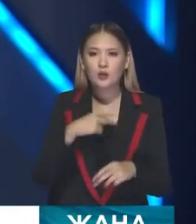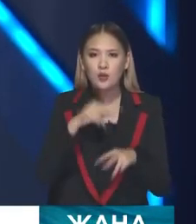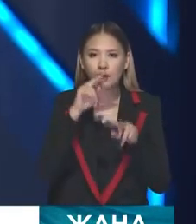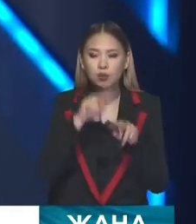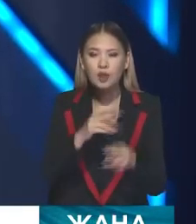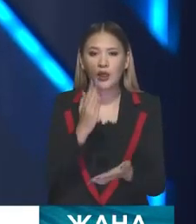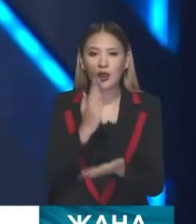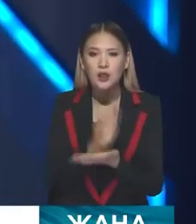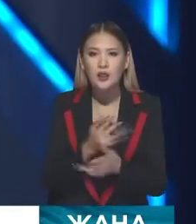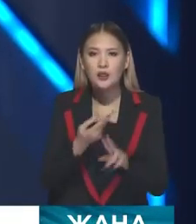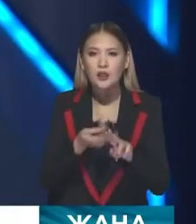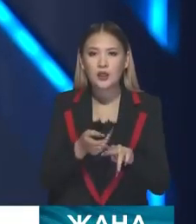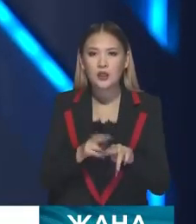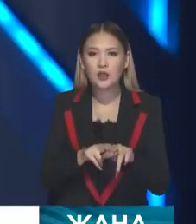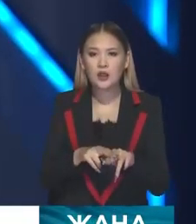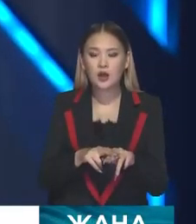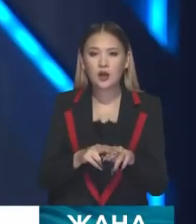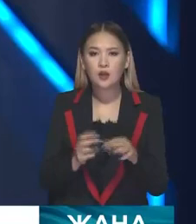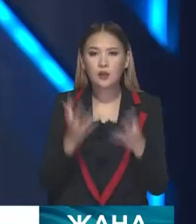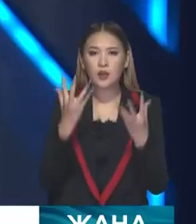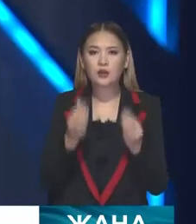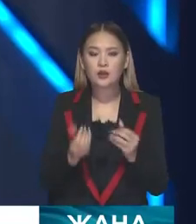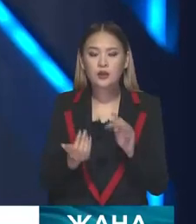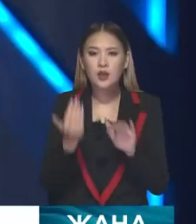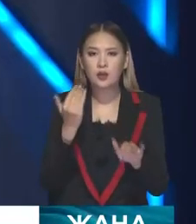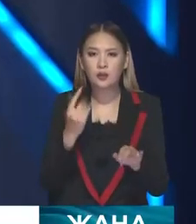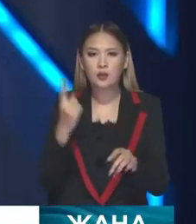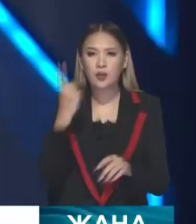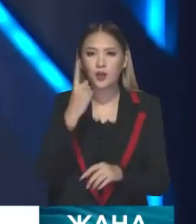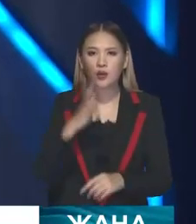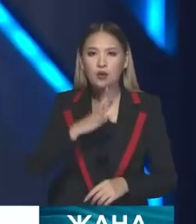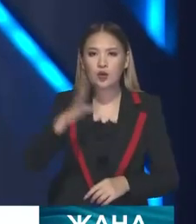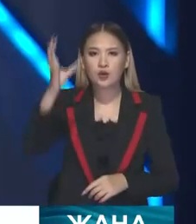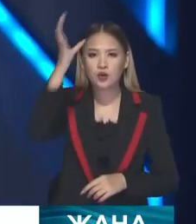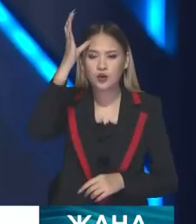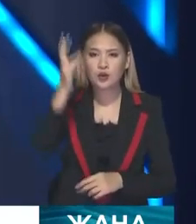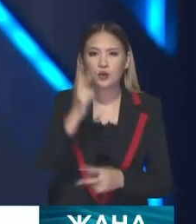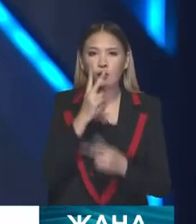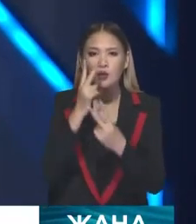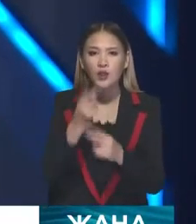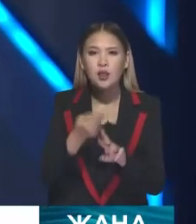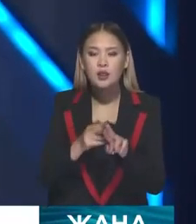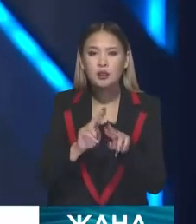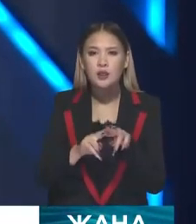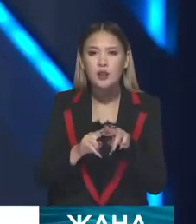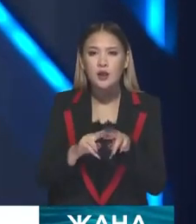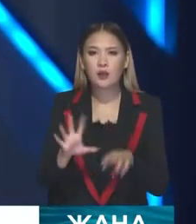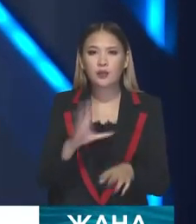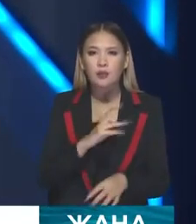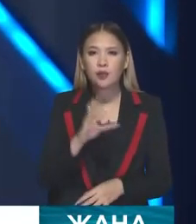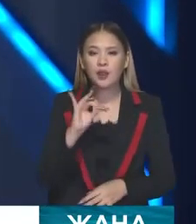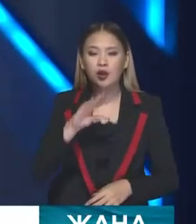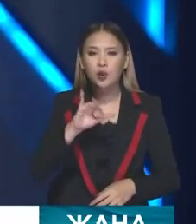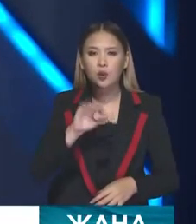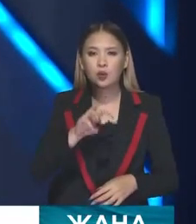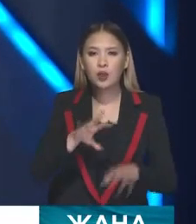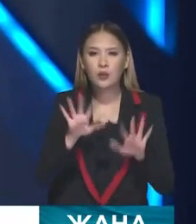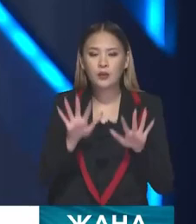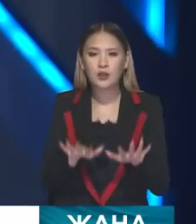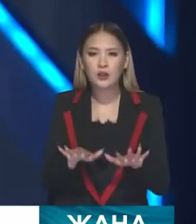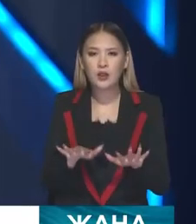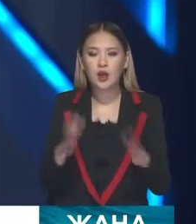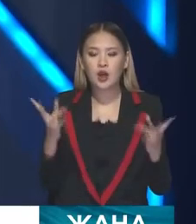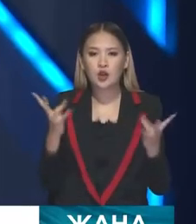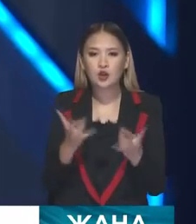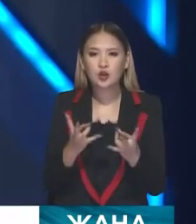Сондықтан біз кешенді жоспарға бірінші кезекте ғылымға бөліп кетеміз. Одан кейінгі жаңа жолда қолданатын битум. Не только битумның